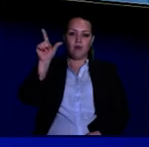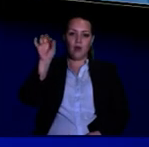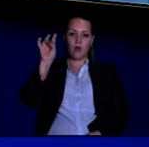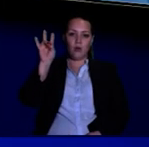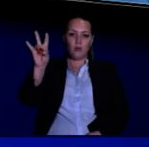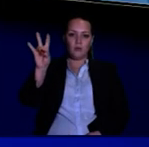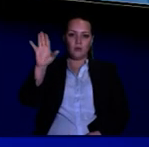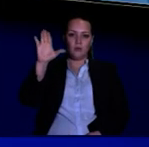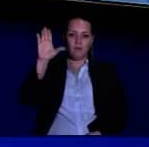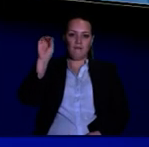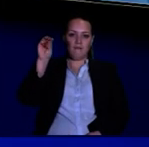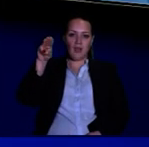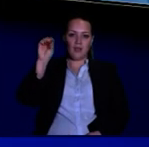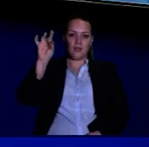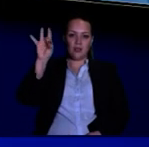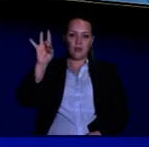ветер,